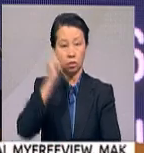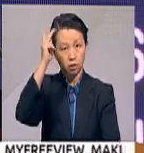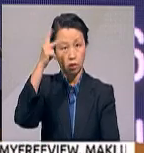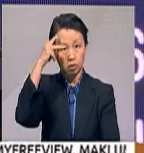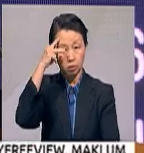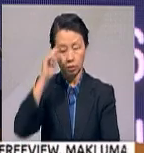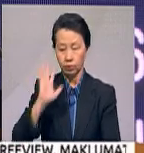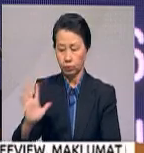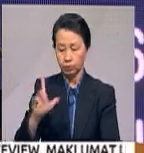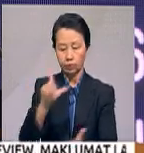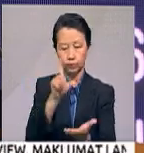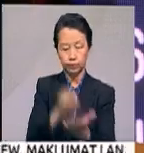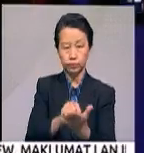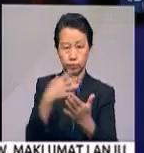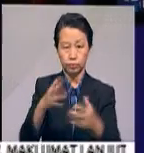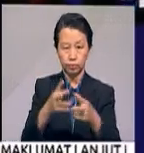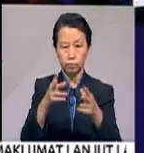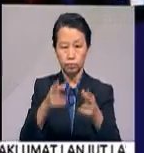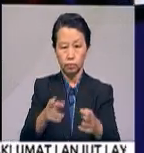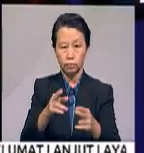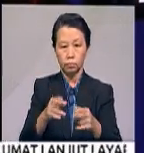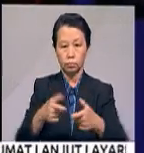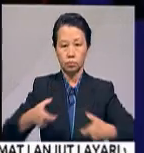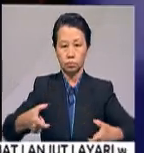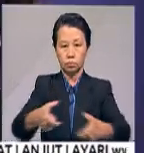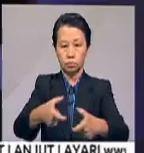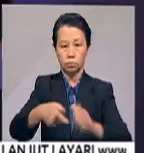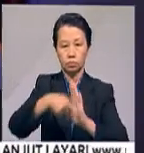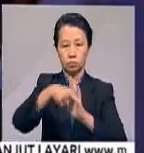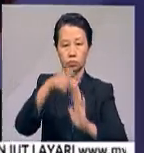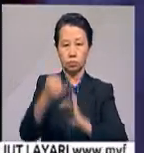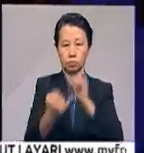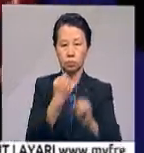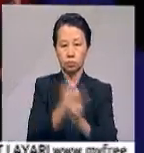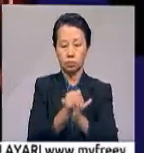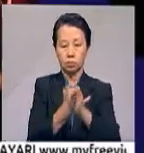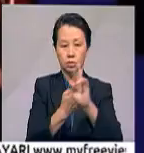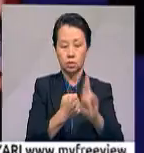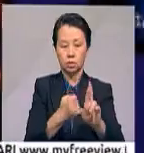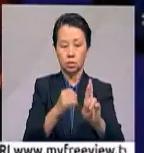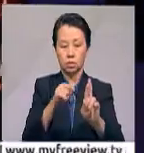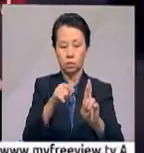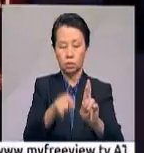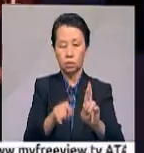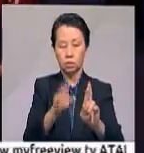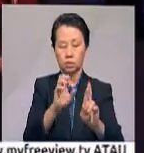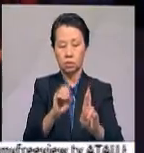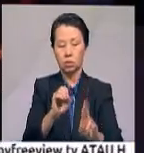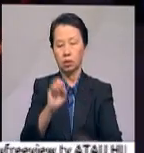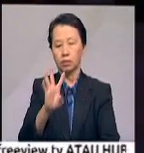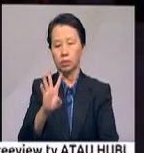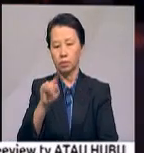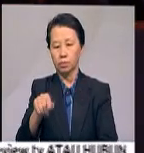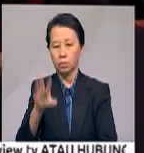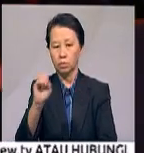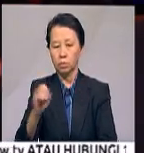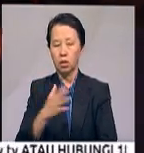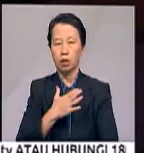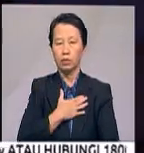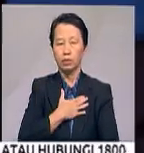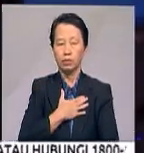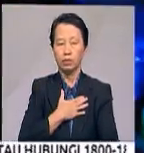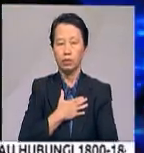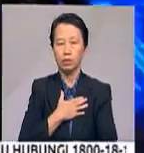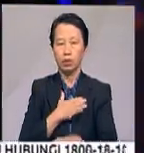ditemui media selepas merasmikan persidangan dan pameran antarabangsa Revolusi Industri 4.0 bertajuk My